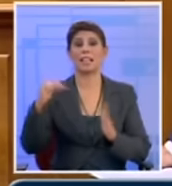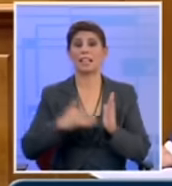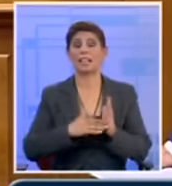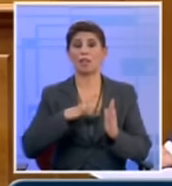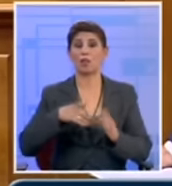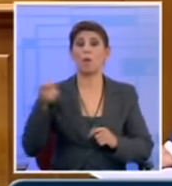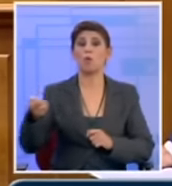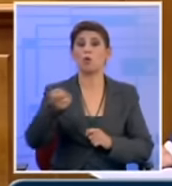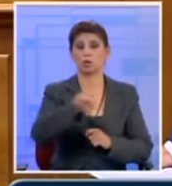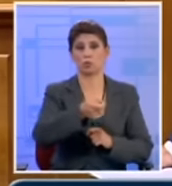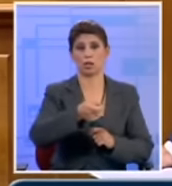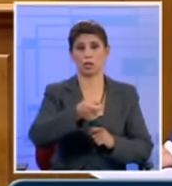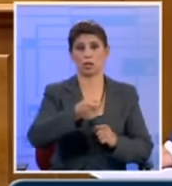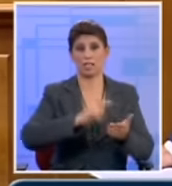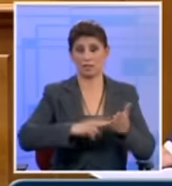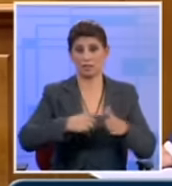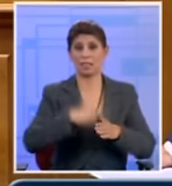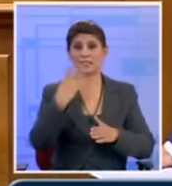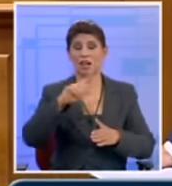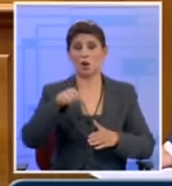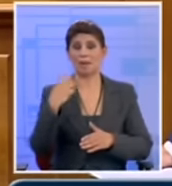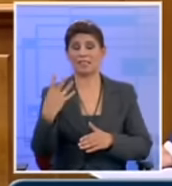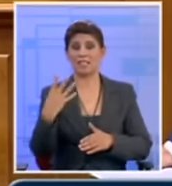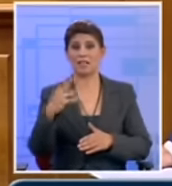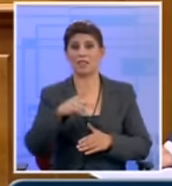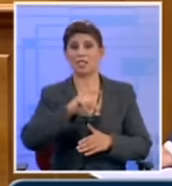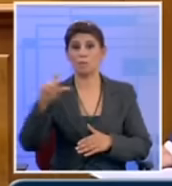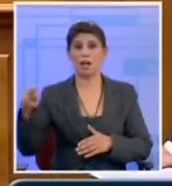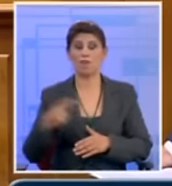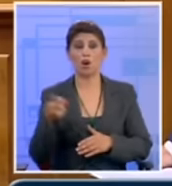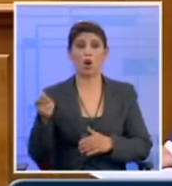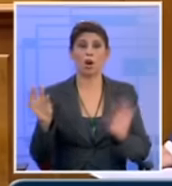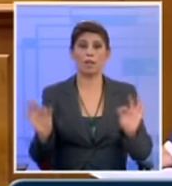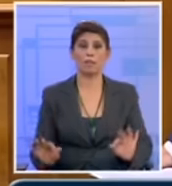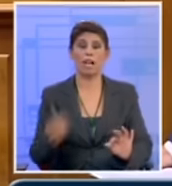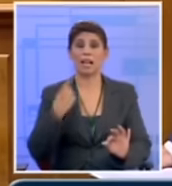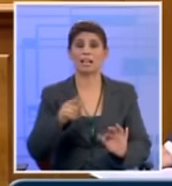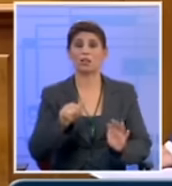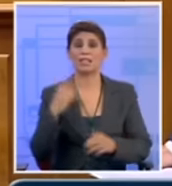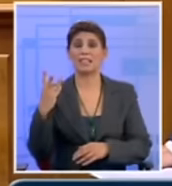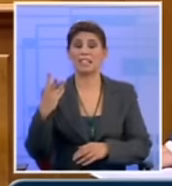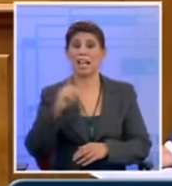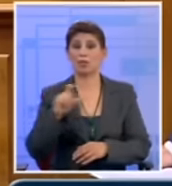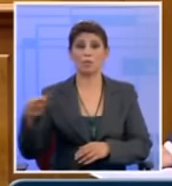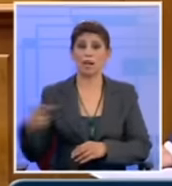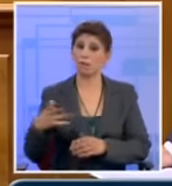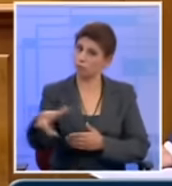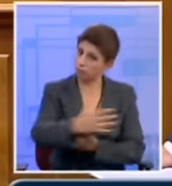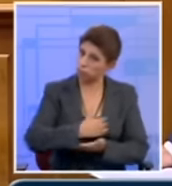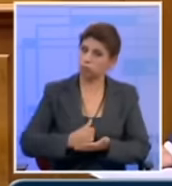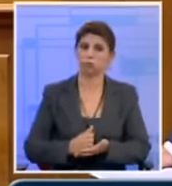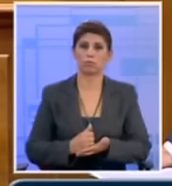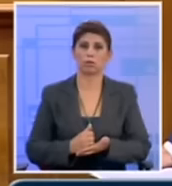οφειλέτες. 4,4 δισεκατομμύρια ευρώ ρύθμιση. Έχουν εισπραχθεί 163 εκατομμύρια ευρώ.